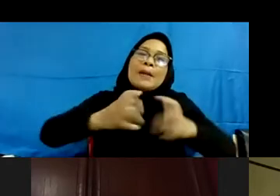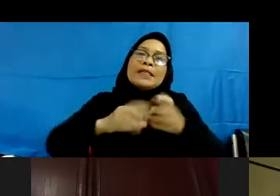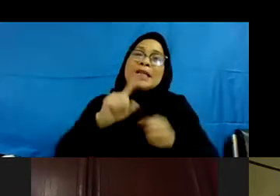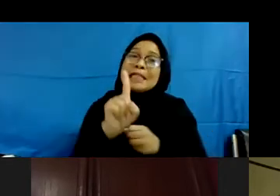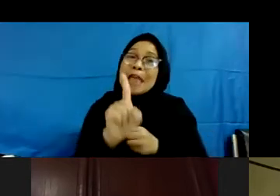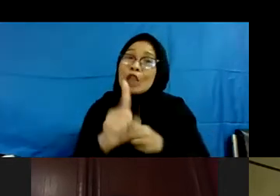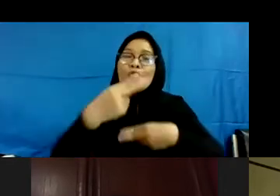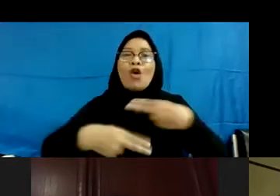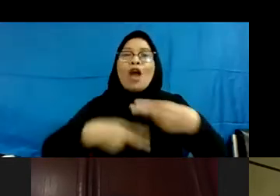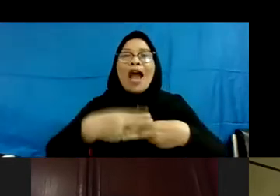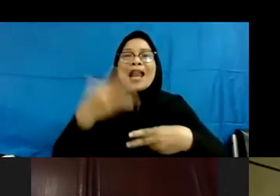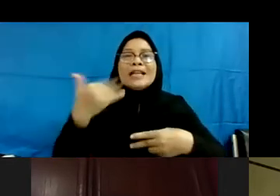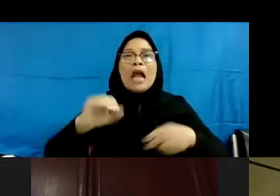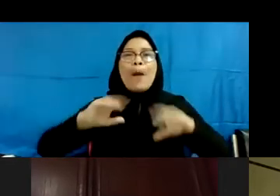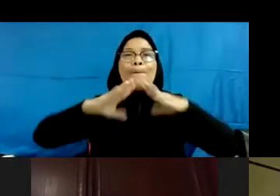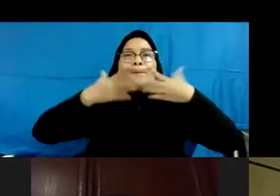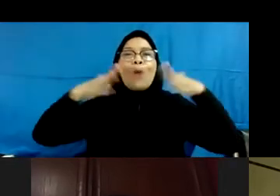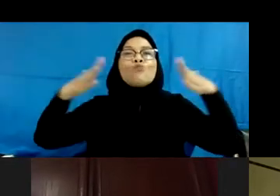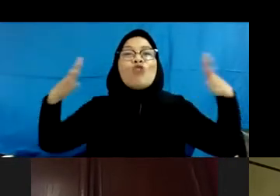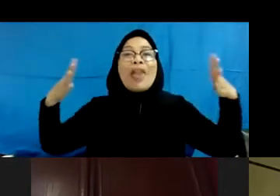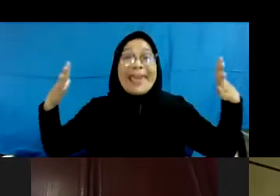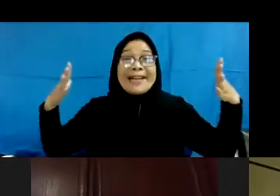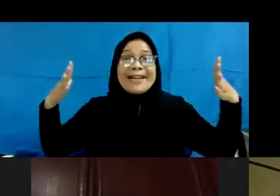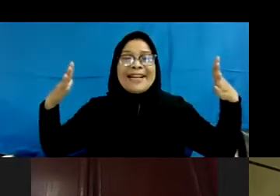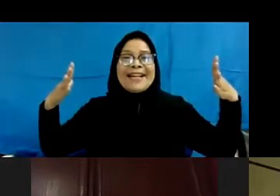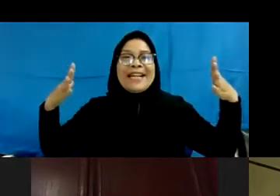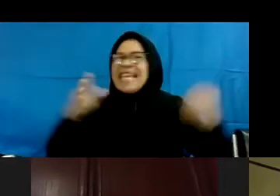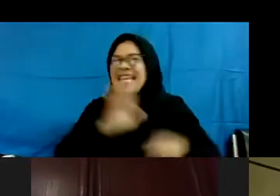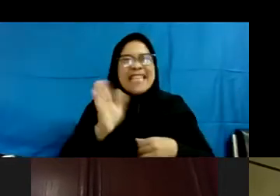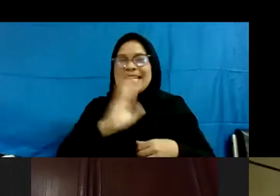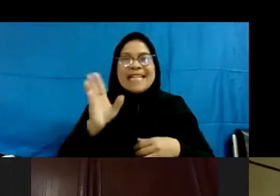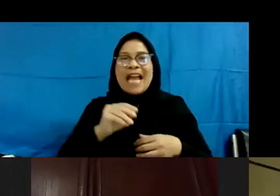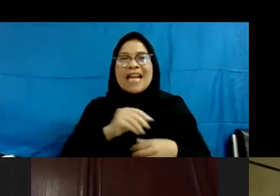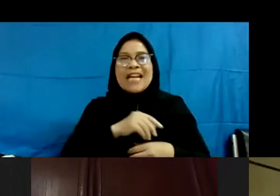yang populer. Maksudnya gini, bagaimana huruf Braille itu tidak